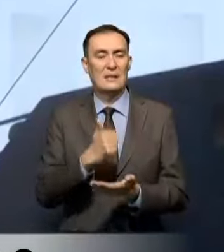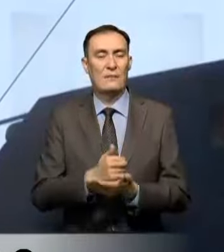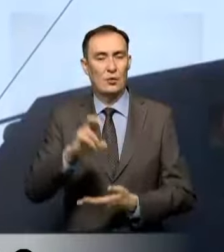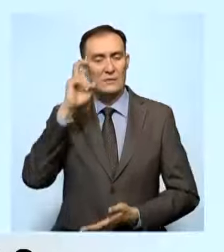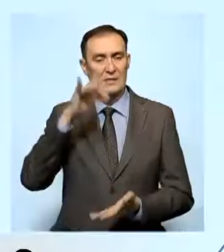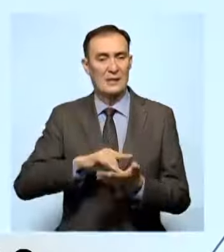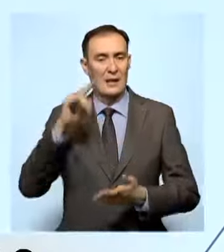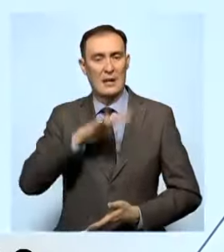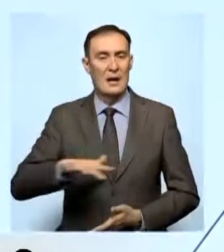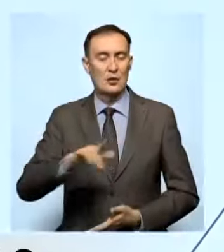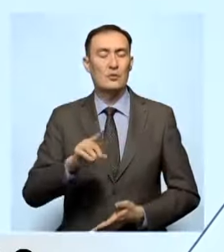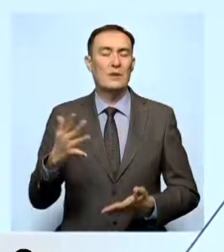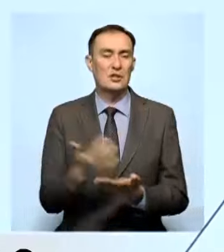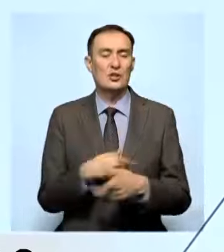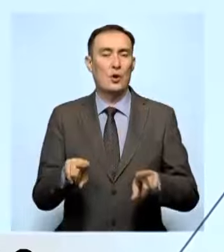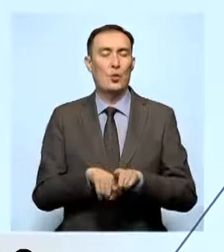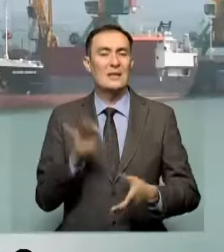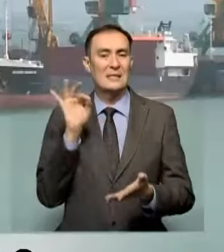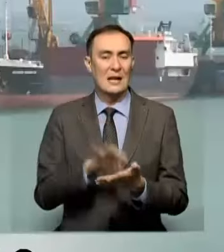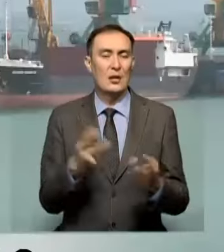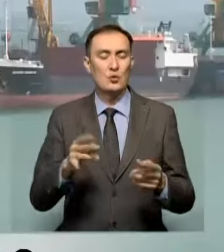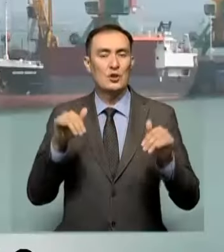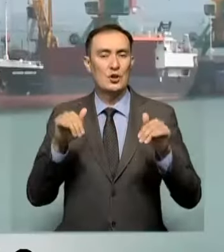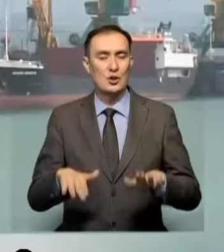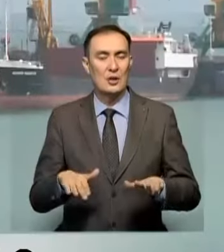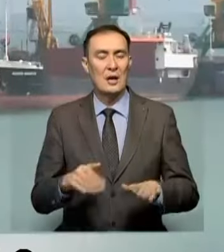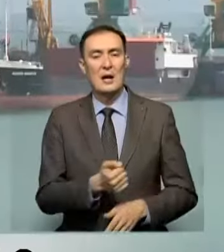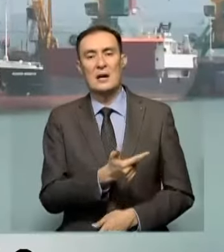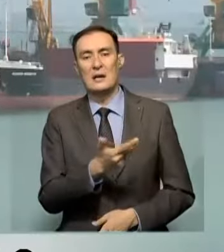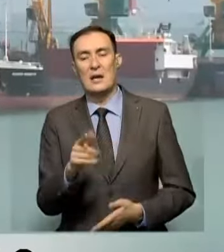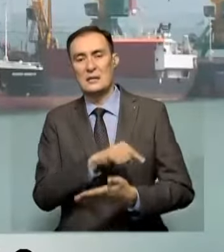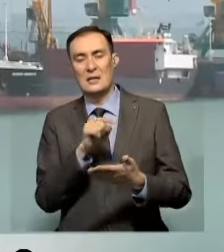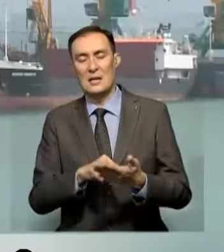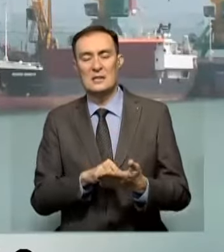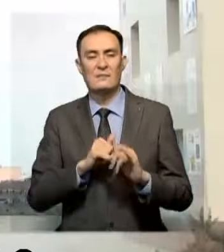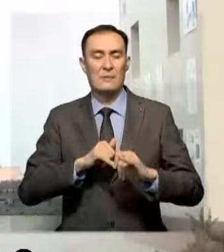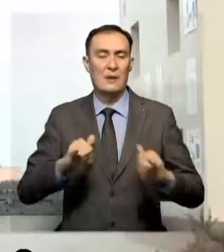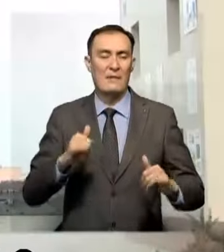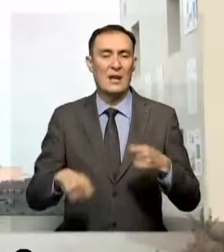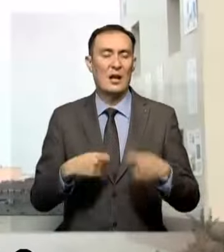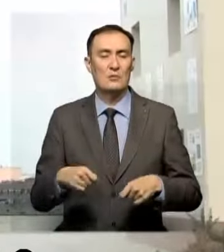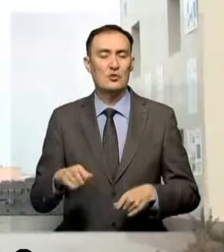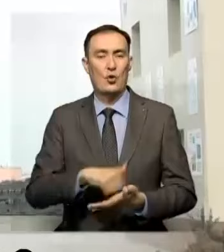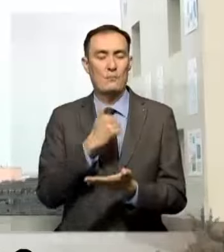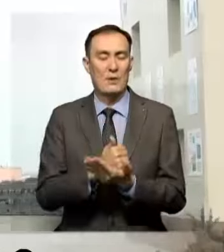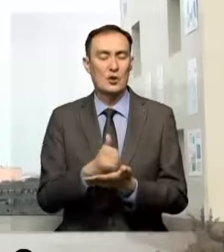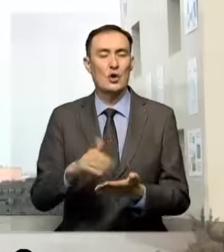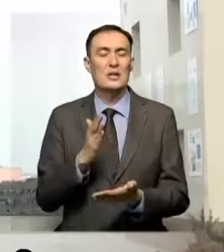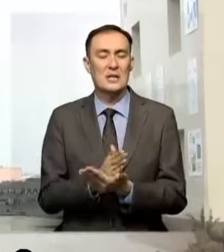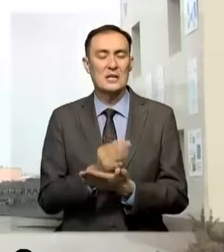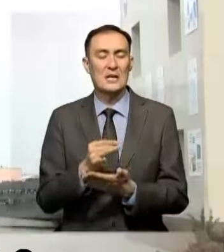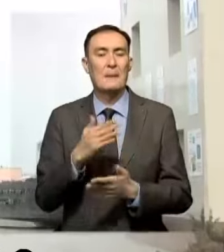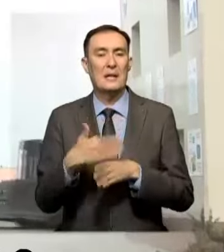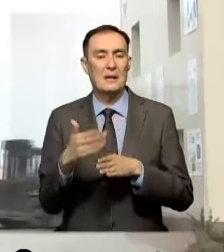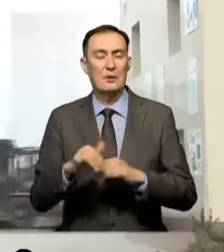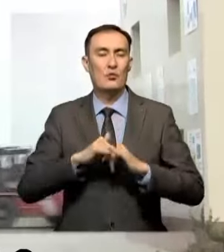региона. А чтобы достичь такой цели, необходимо решить ряд задач. В их числе сформировать прочную экономическую базу. Основа уже есть.